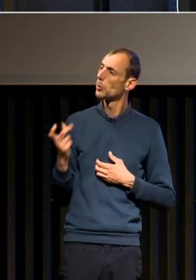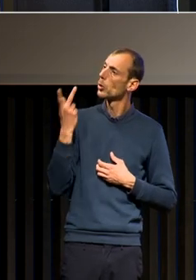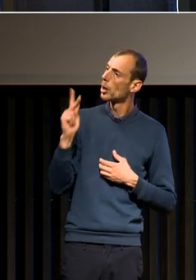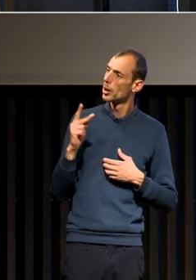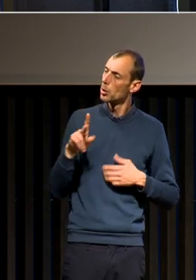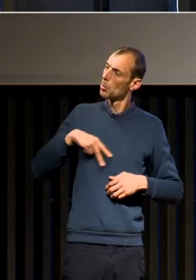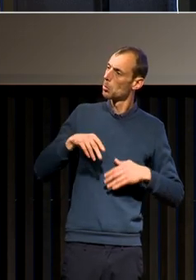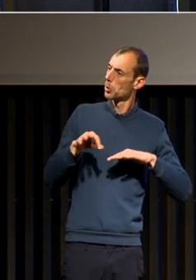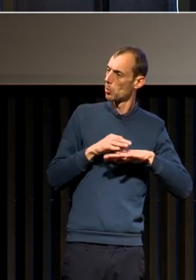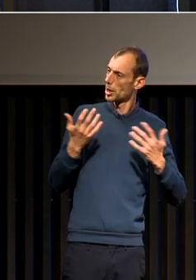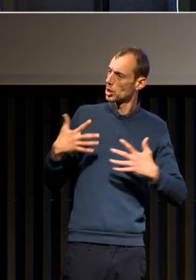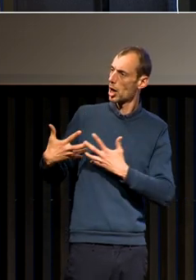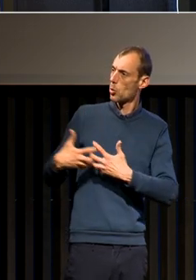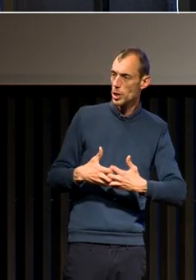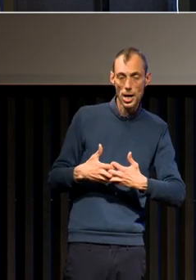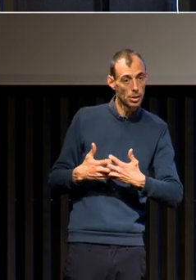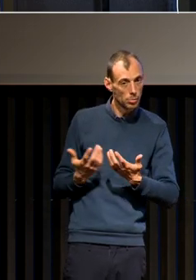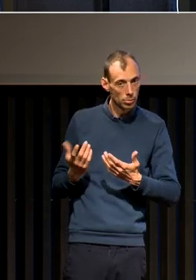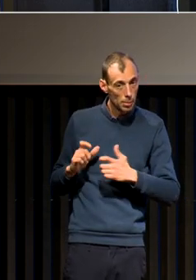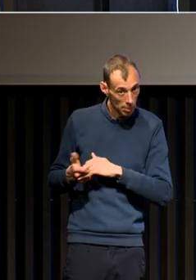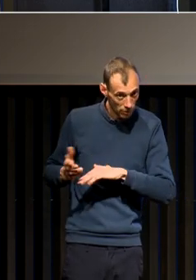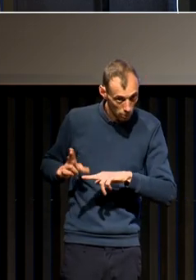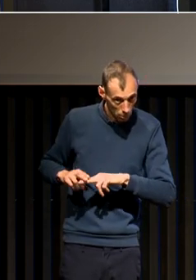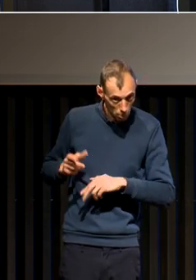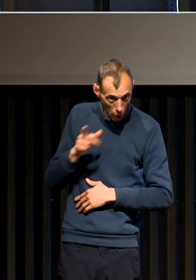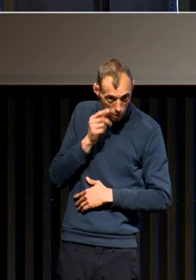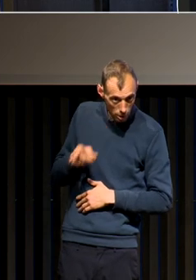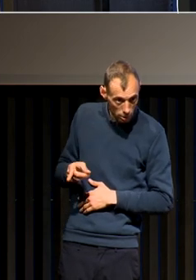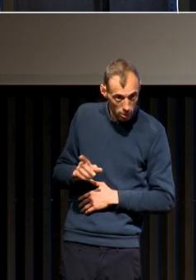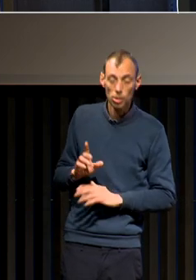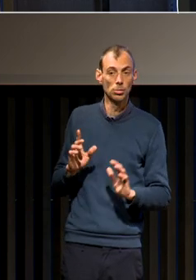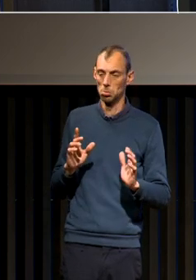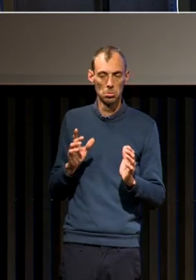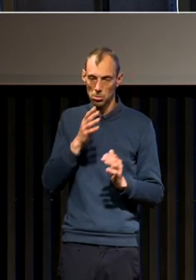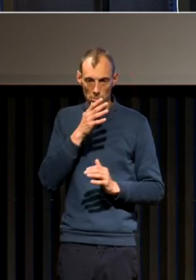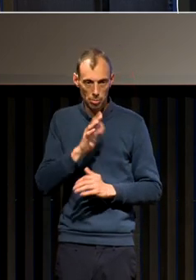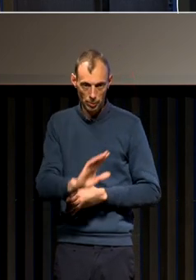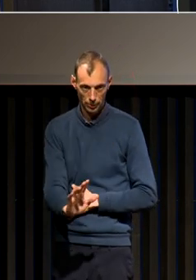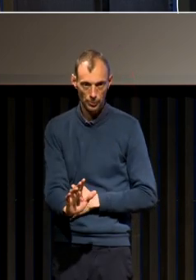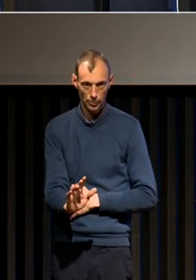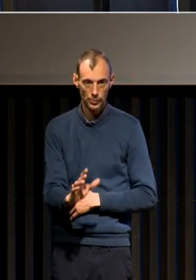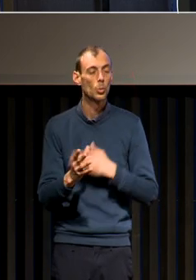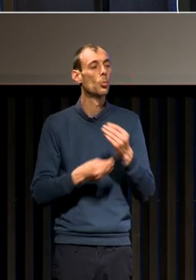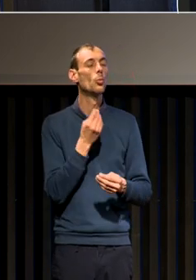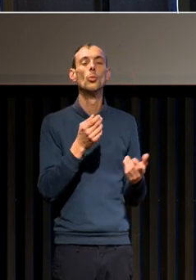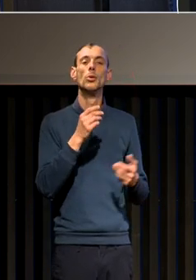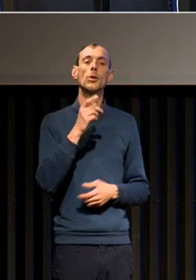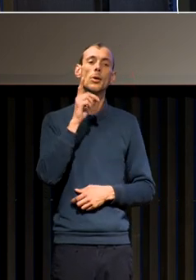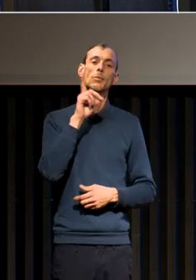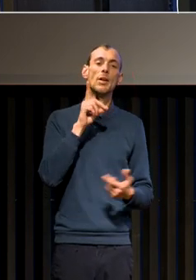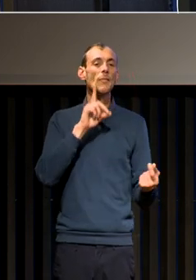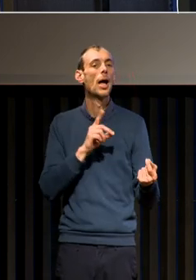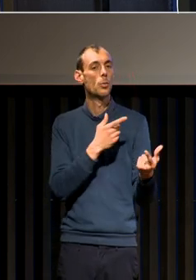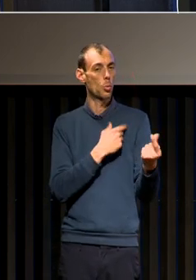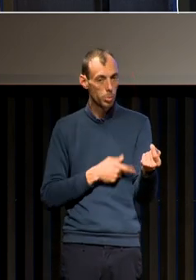aurait congelé avant de décéder. Ce n'est pas possible. Un couple de femmes qui aurait des embryons ne peut